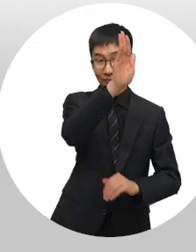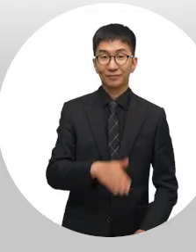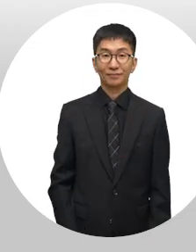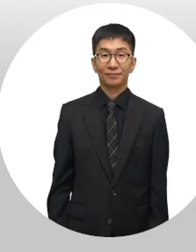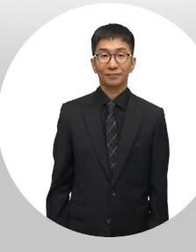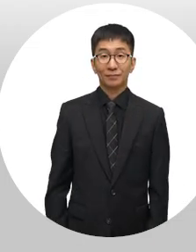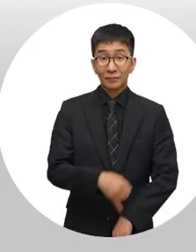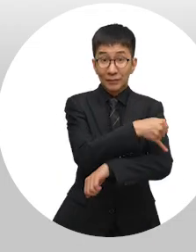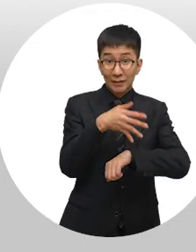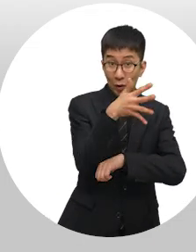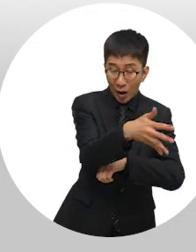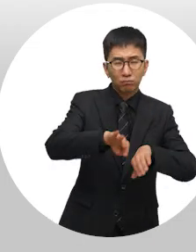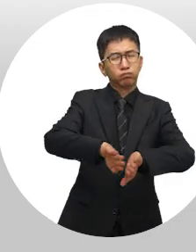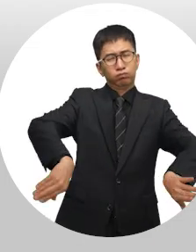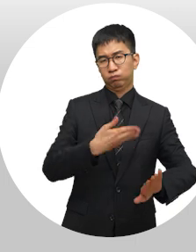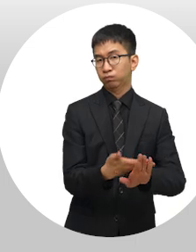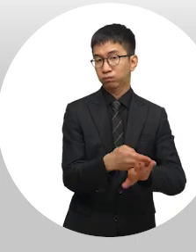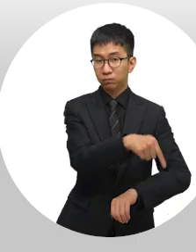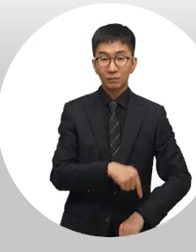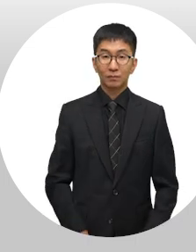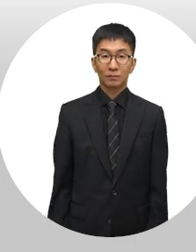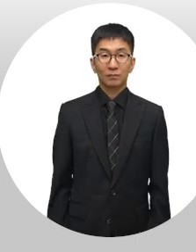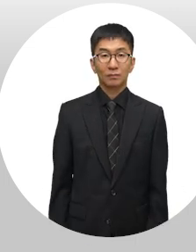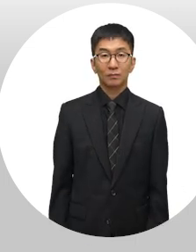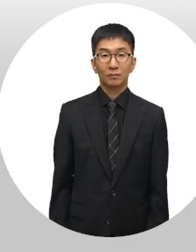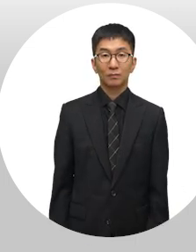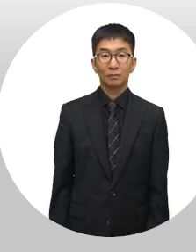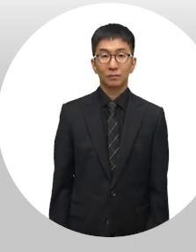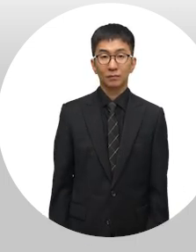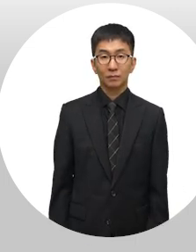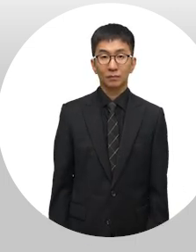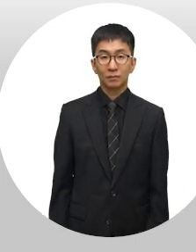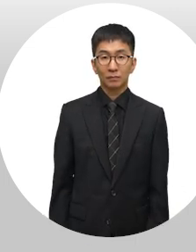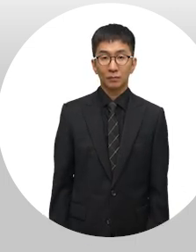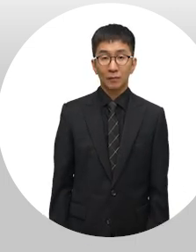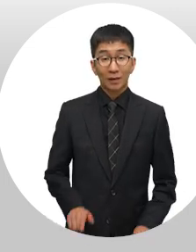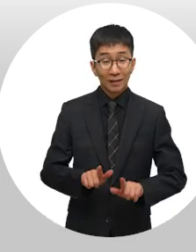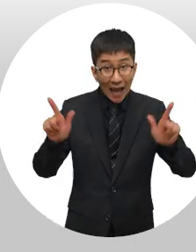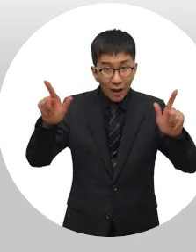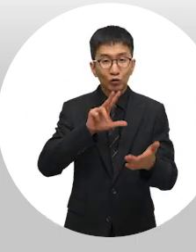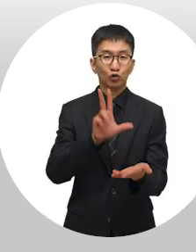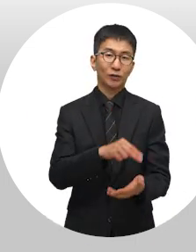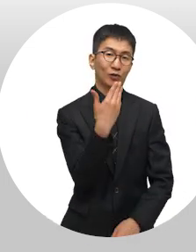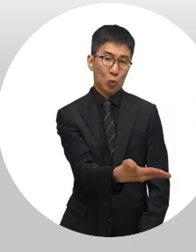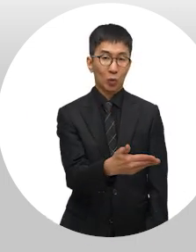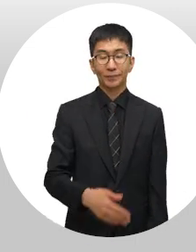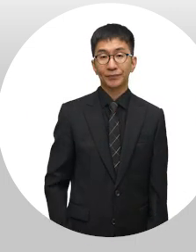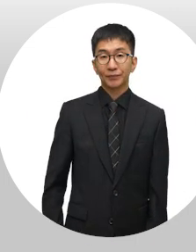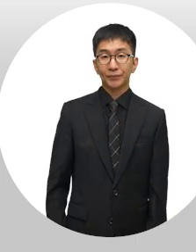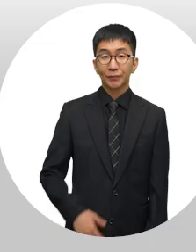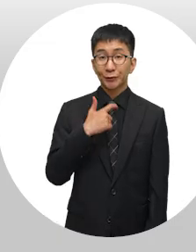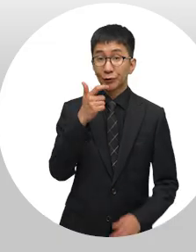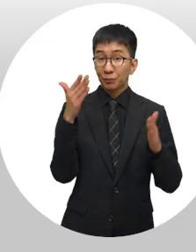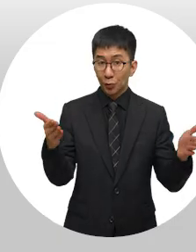퇴실하게 됩니다. 디자인 비지학부의 경우에는 별도의 절차가 적용됩니다. 먼저 당일 제시되는 주제에 대해 60분